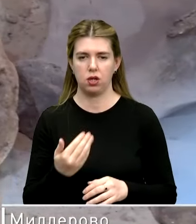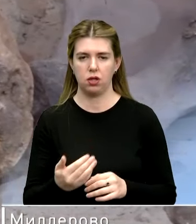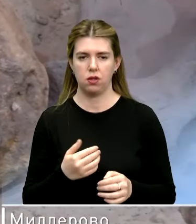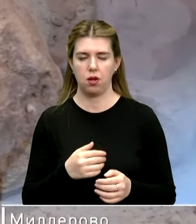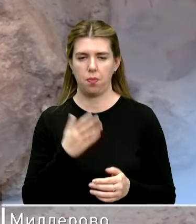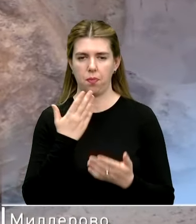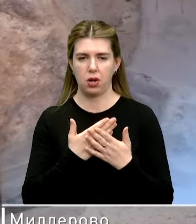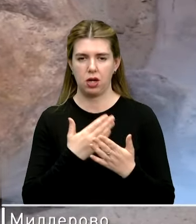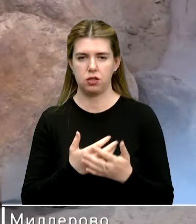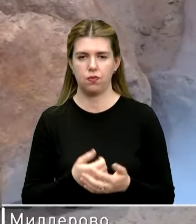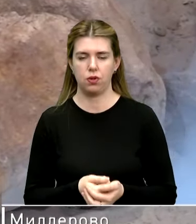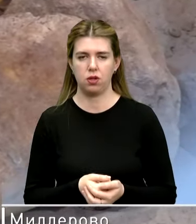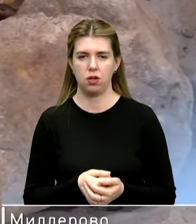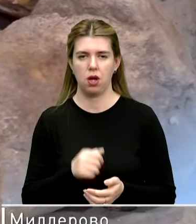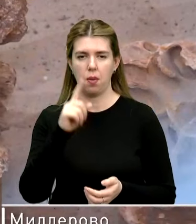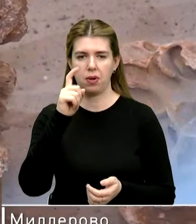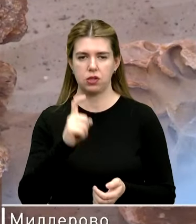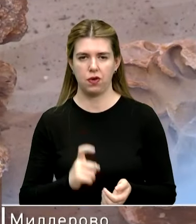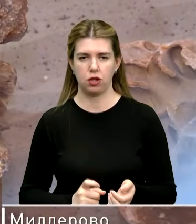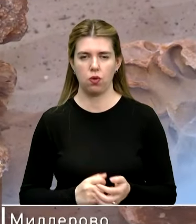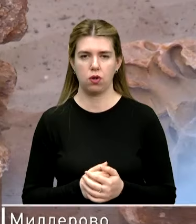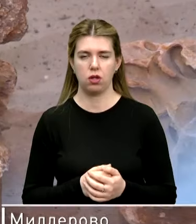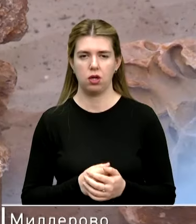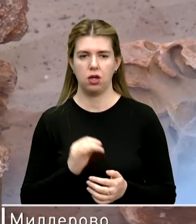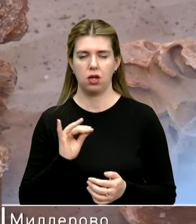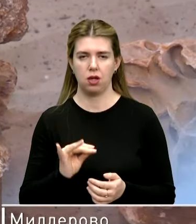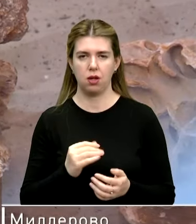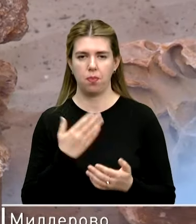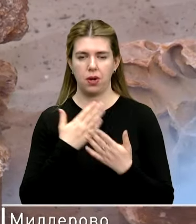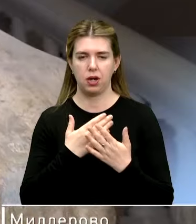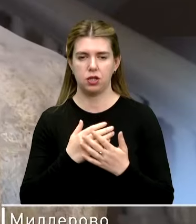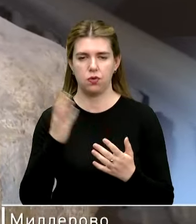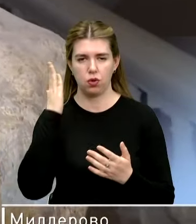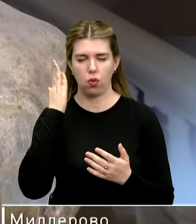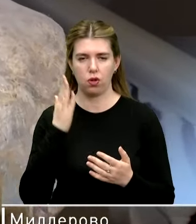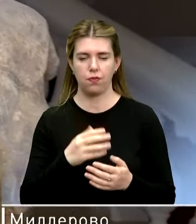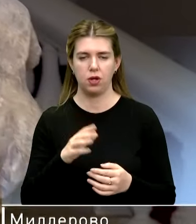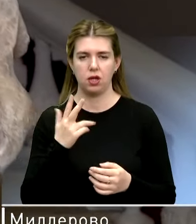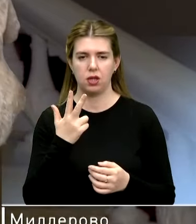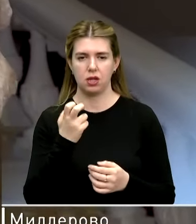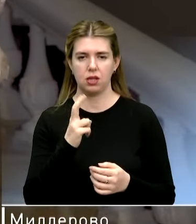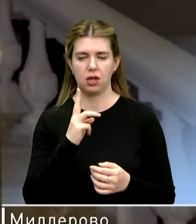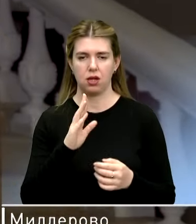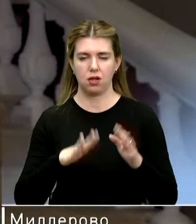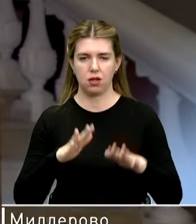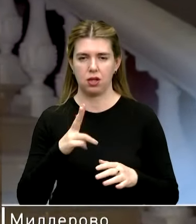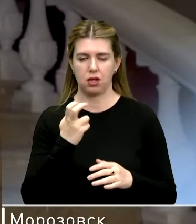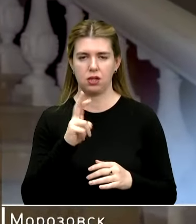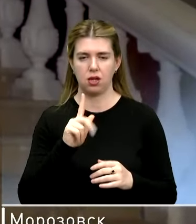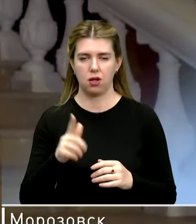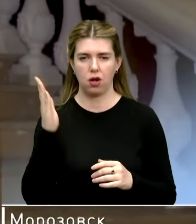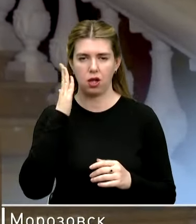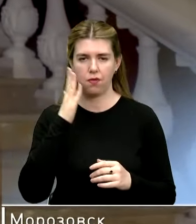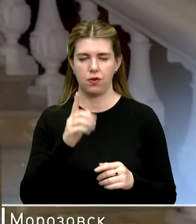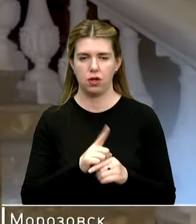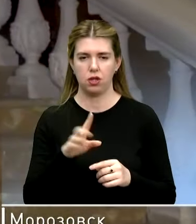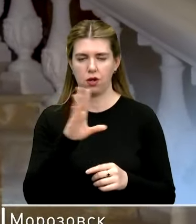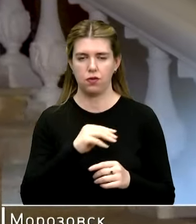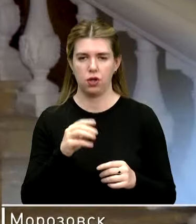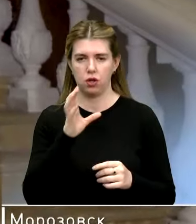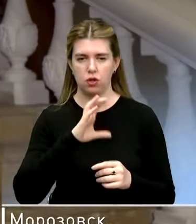слона, позвонки и фрагменты черепа. Целых 300 килограмм весила голова у этого